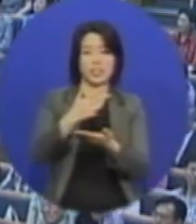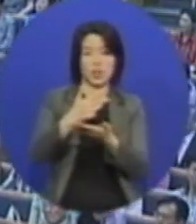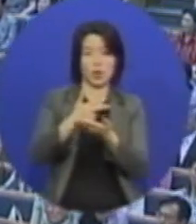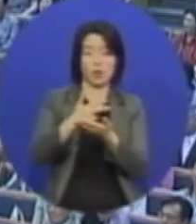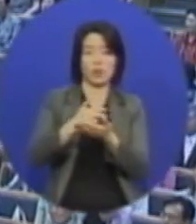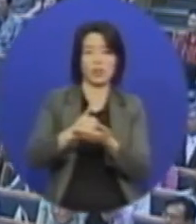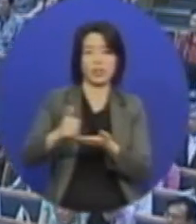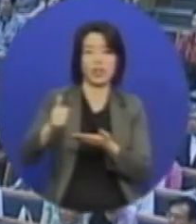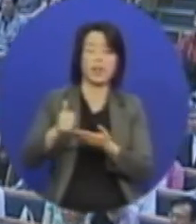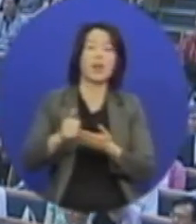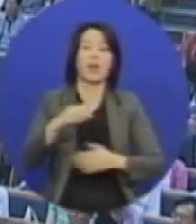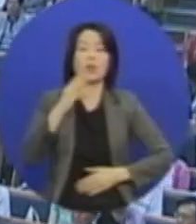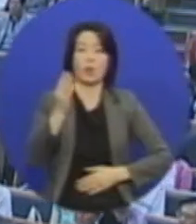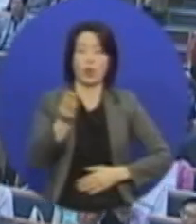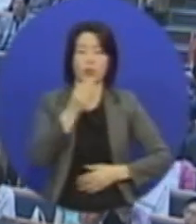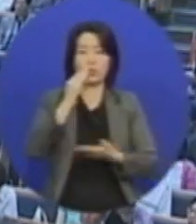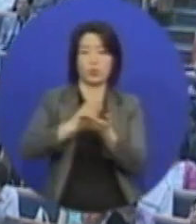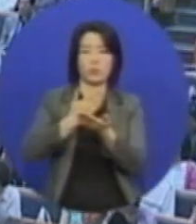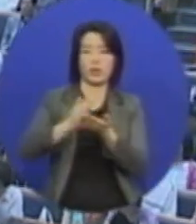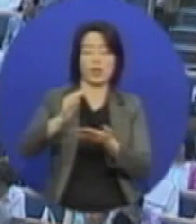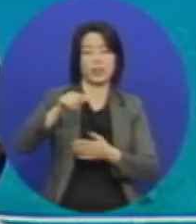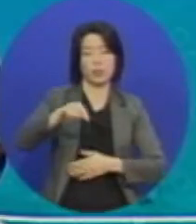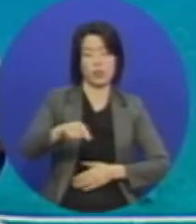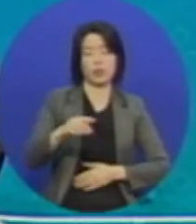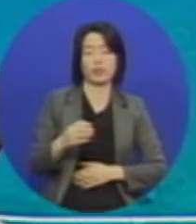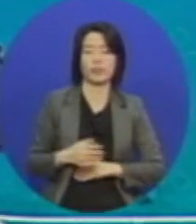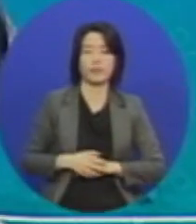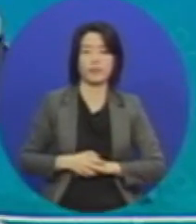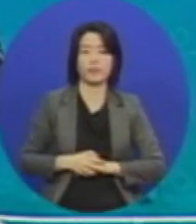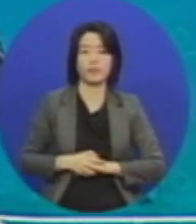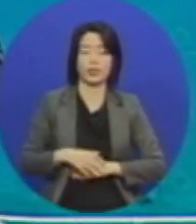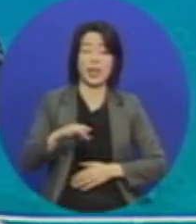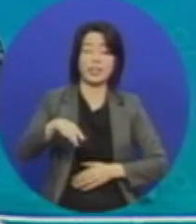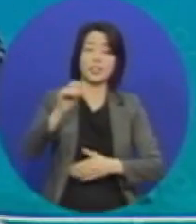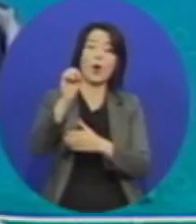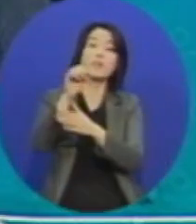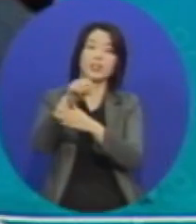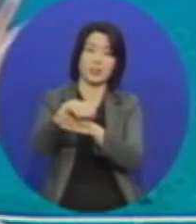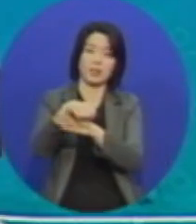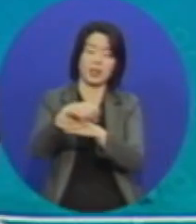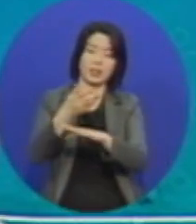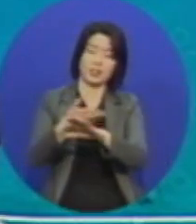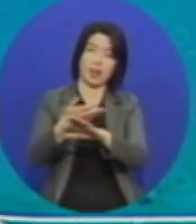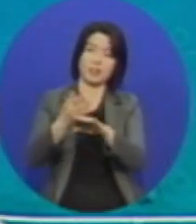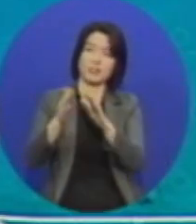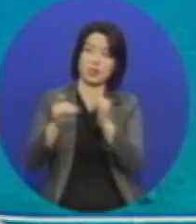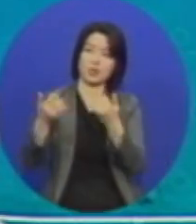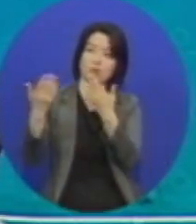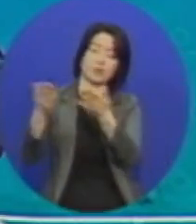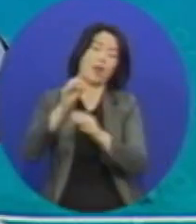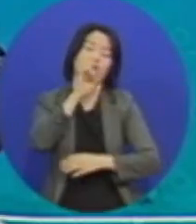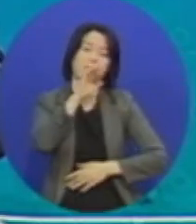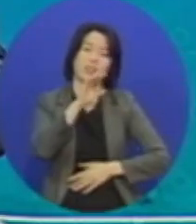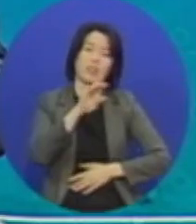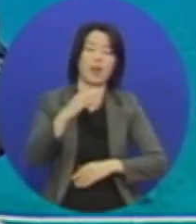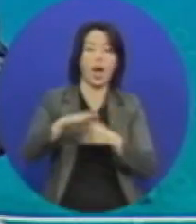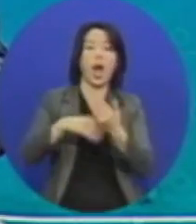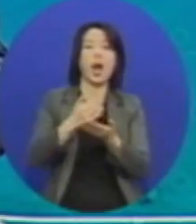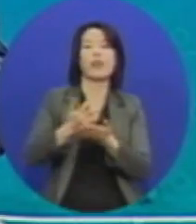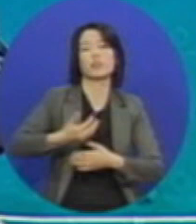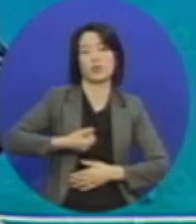거르기 구별하는 것입니다 처음 익은 열매는 남에게 줘도 안 돼요 하나님의